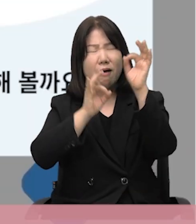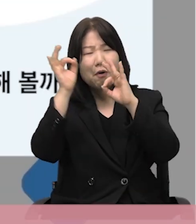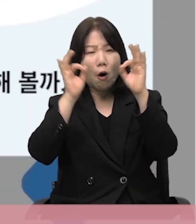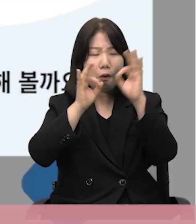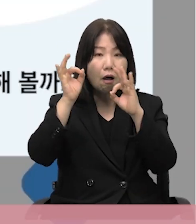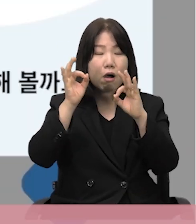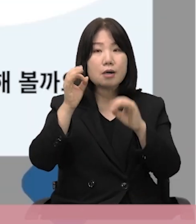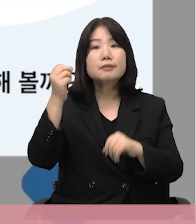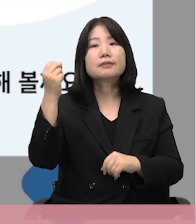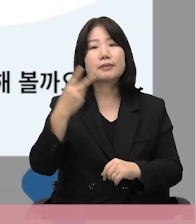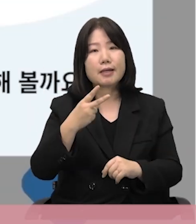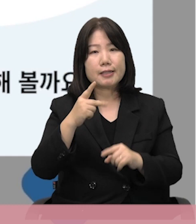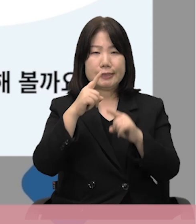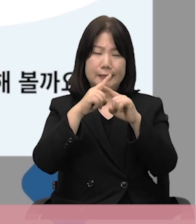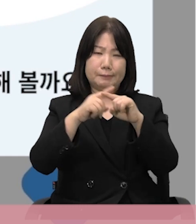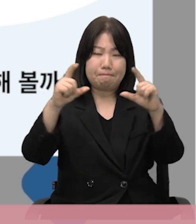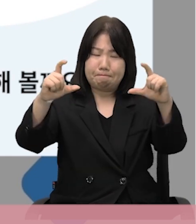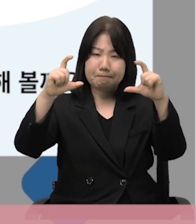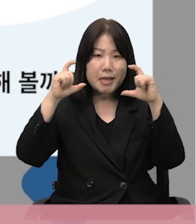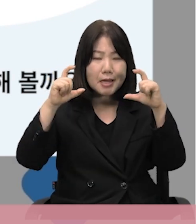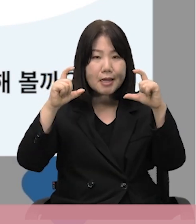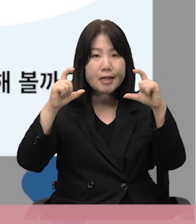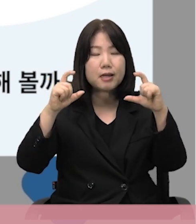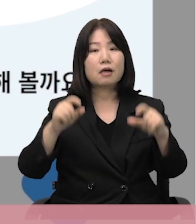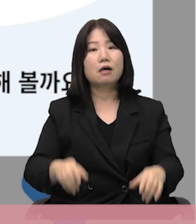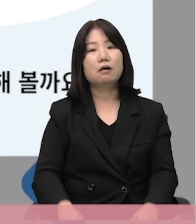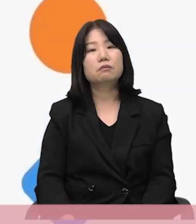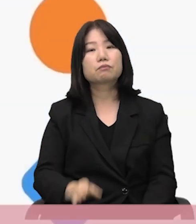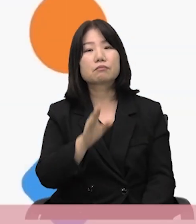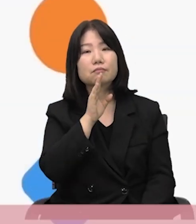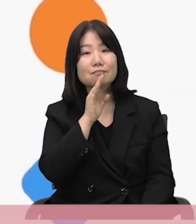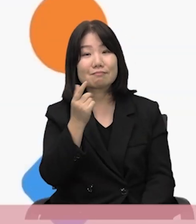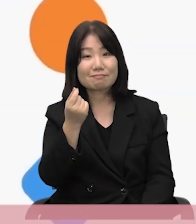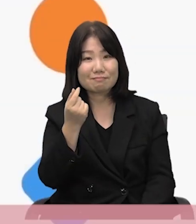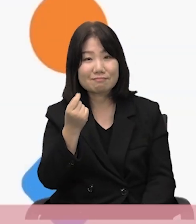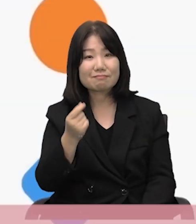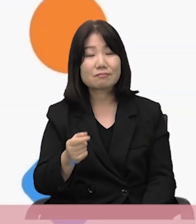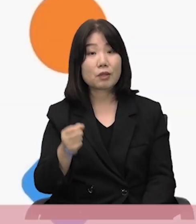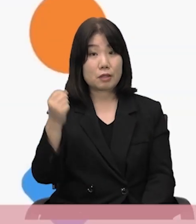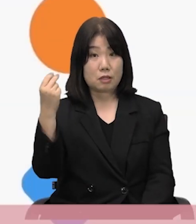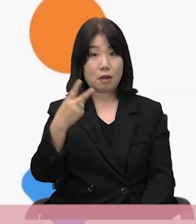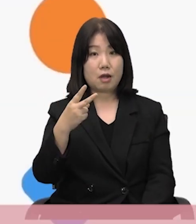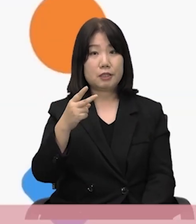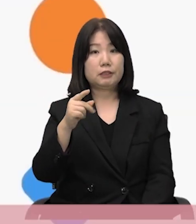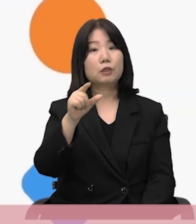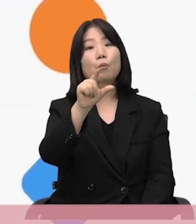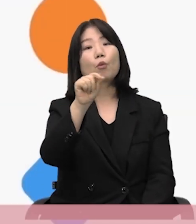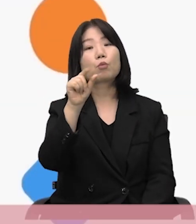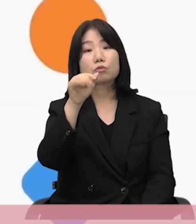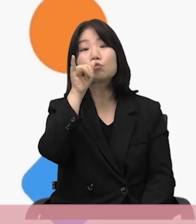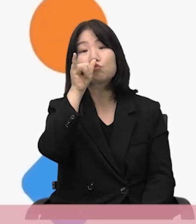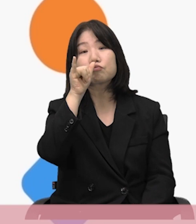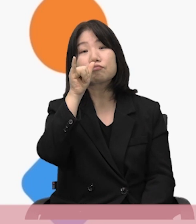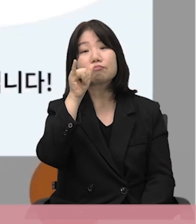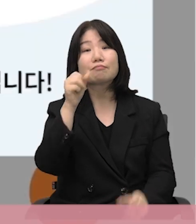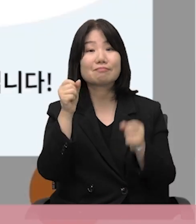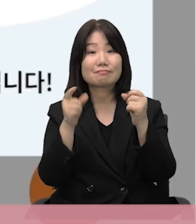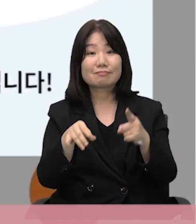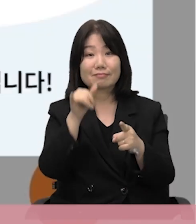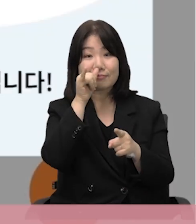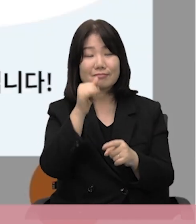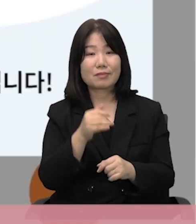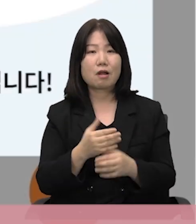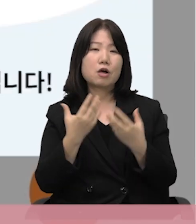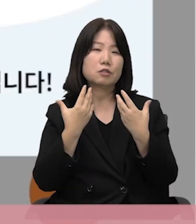다시 선택해 볼까요? 라는 팝업창이 떴어요. 맞아요. 다시 선택할 수 있는 기회가 있으니까